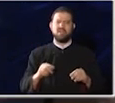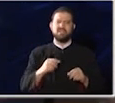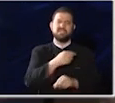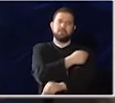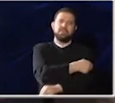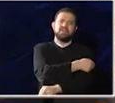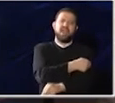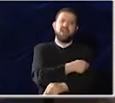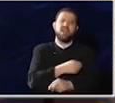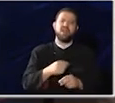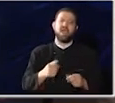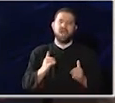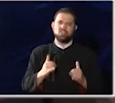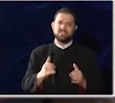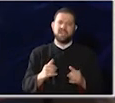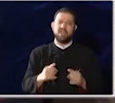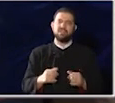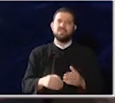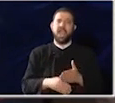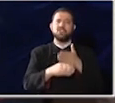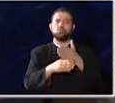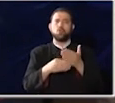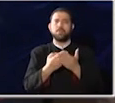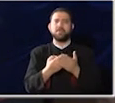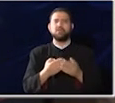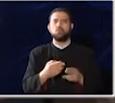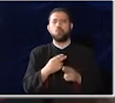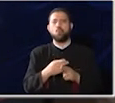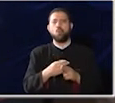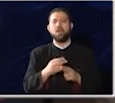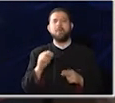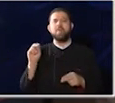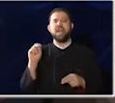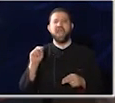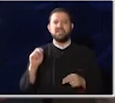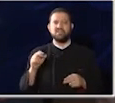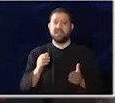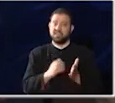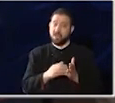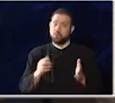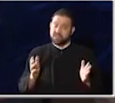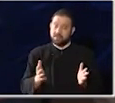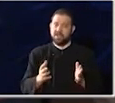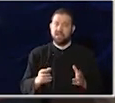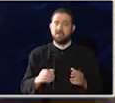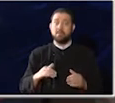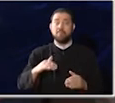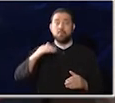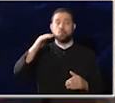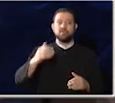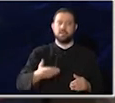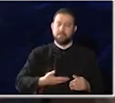paliative și este necesar să ne implicăm mai mult